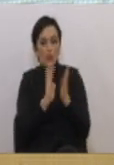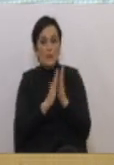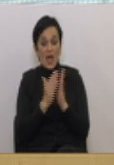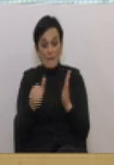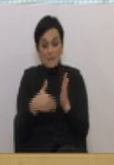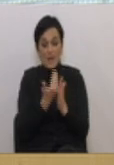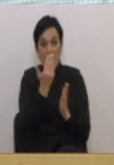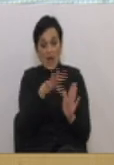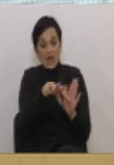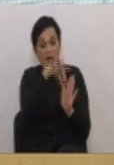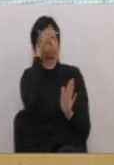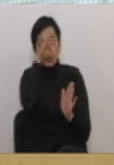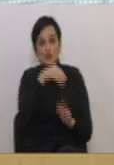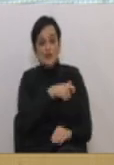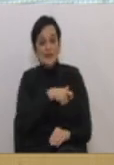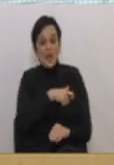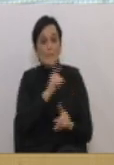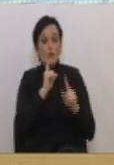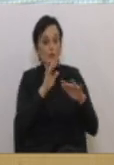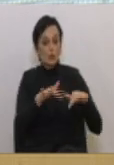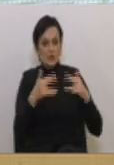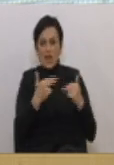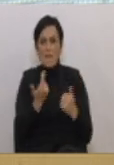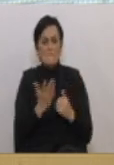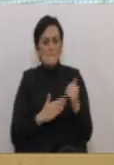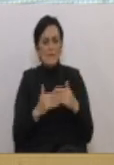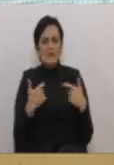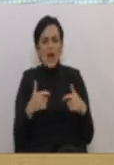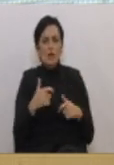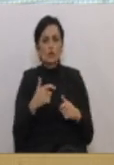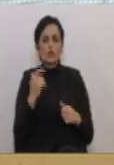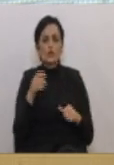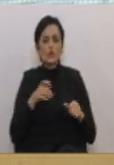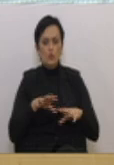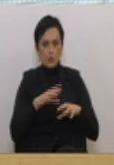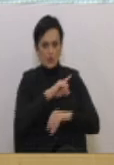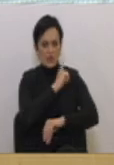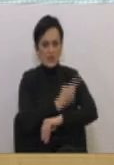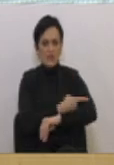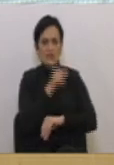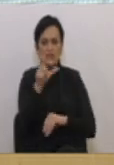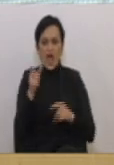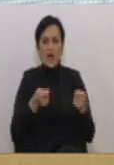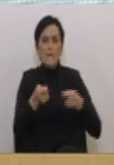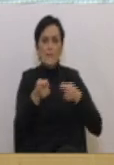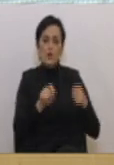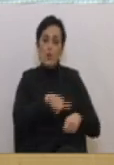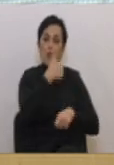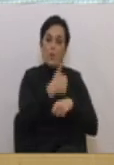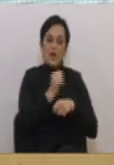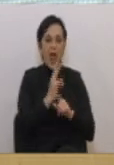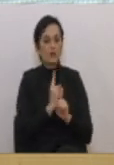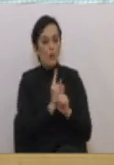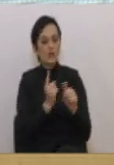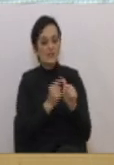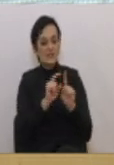არჩეული საკრებულოს დეპუტატებისთვის და პრაქტიკულად მართველი ძალის ყველა დეპუტატს ქონოდა უფროსის ან მოადგილის